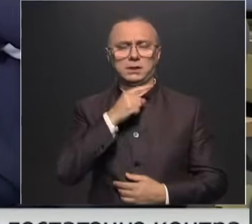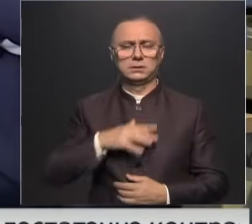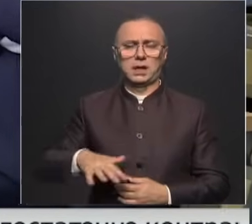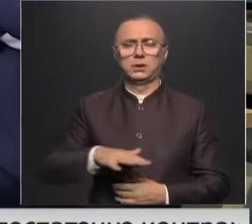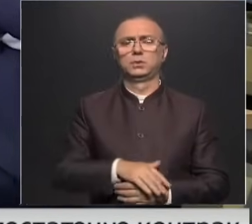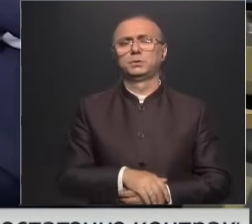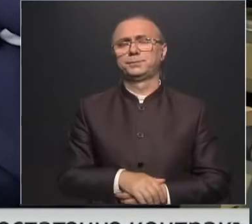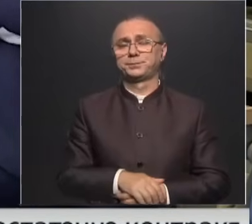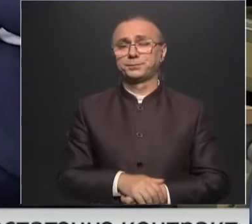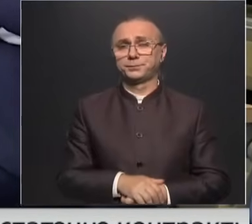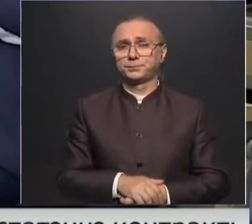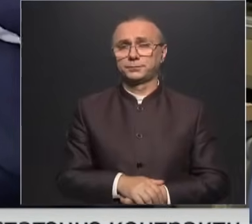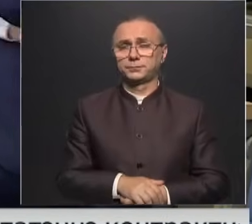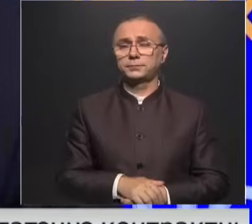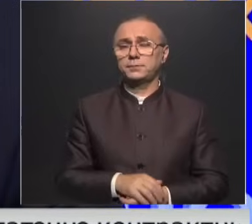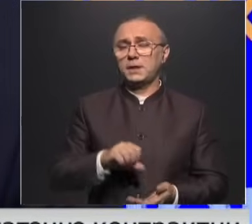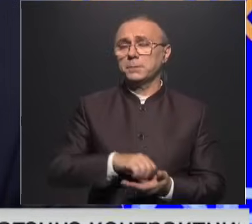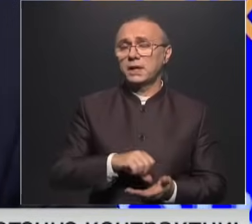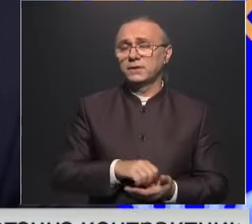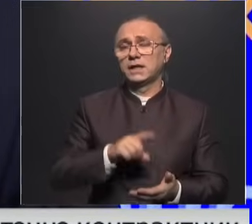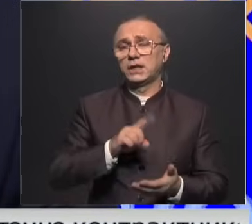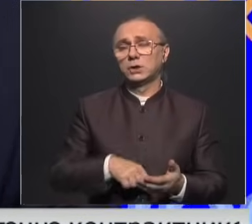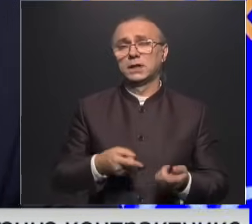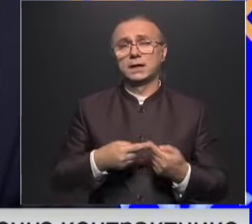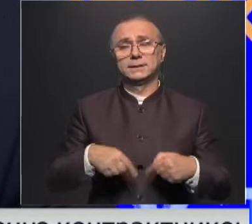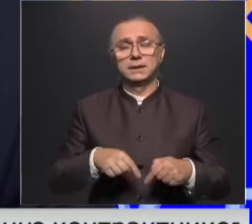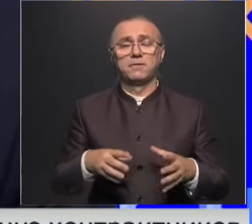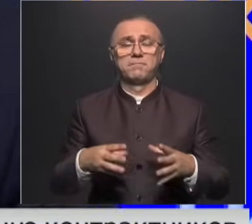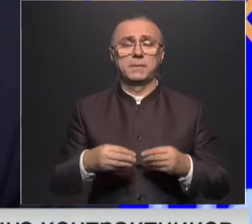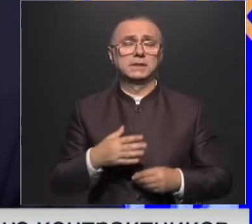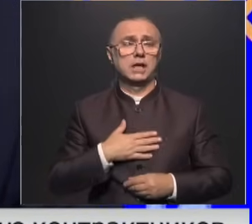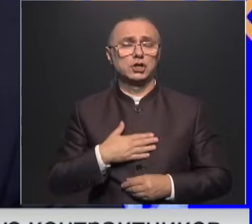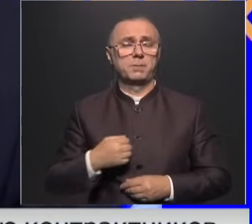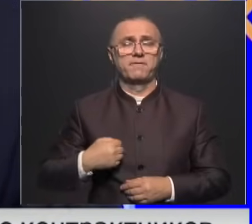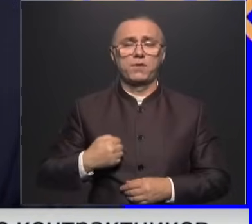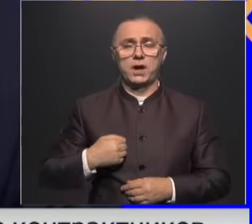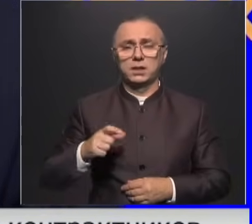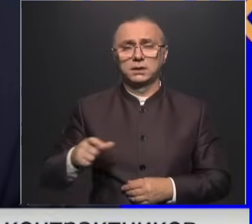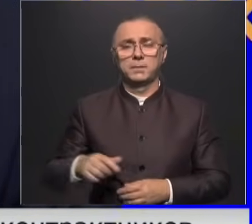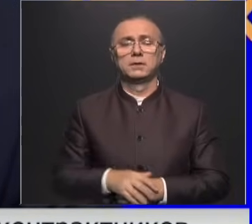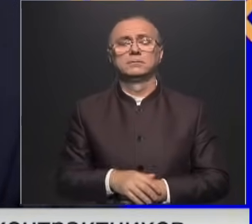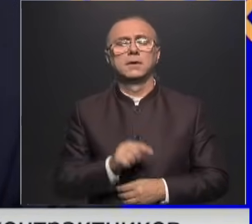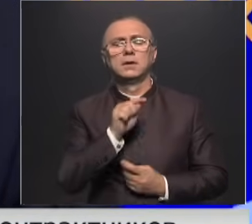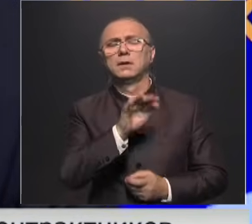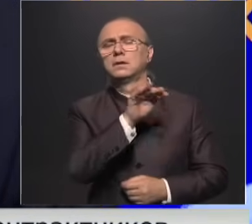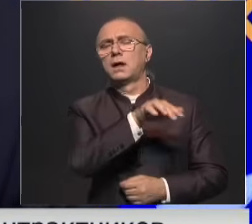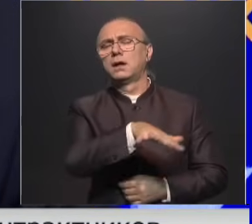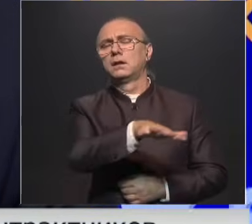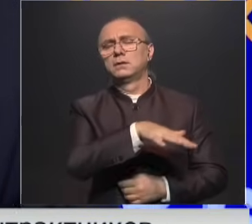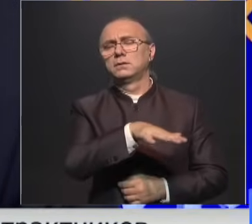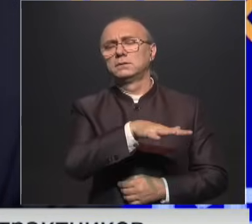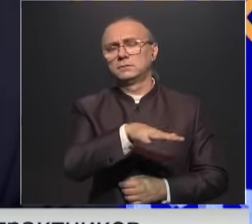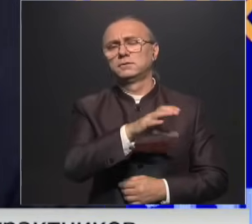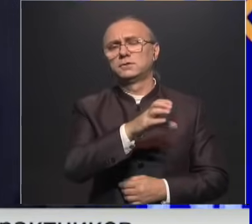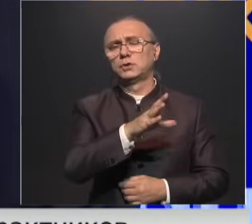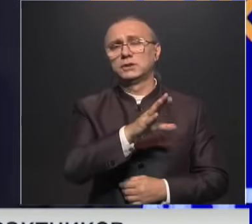Представители религиозных организаций тоже вместе с нашими военными на линии боевого соприкосновения. Вот